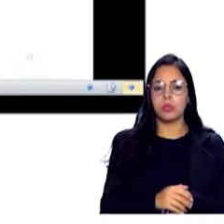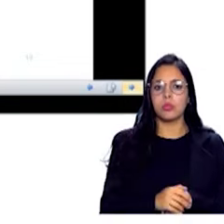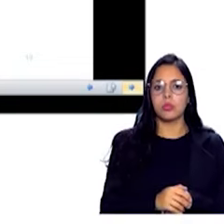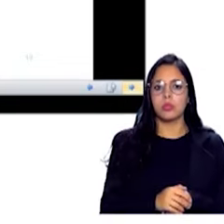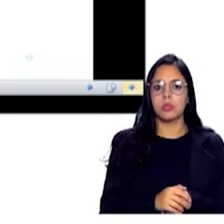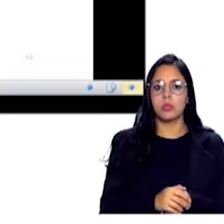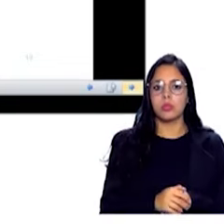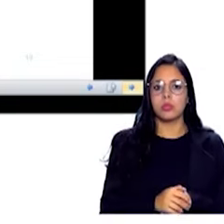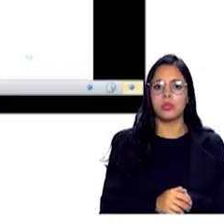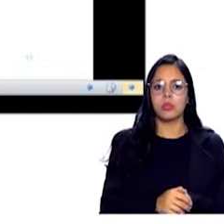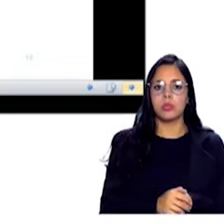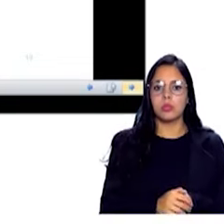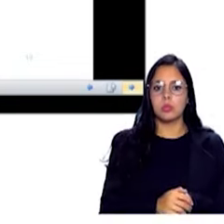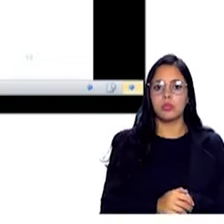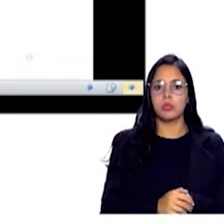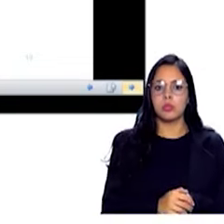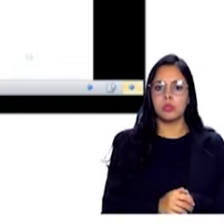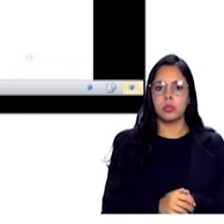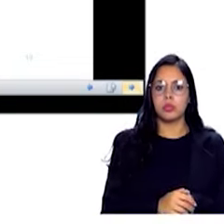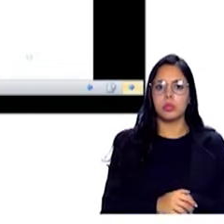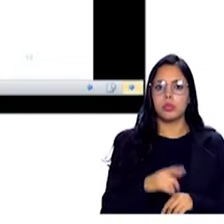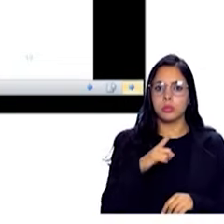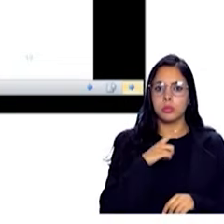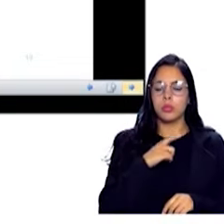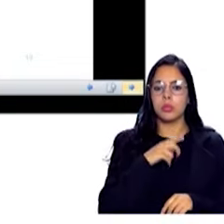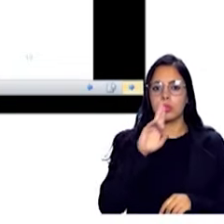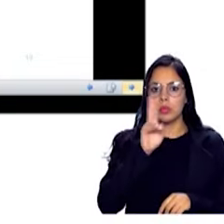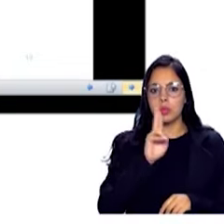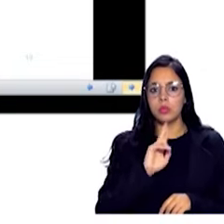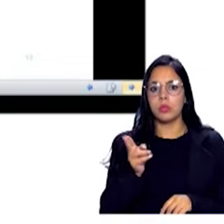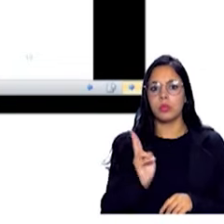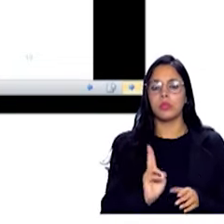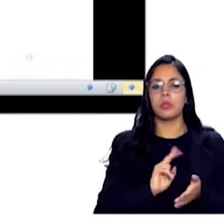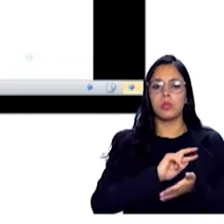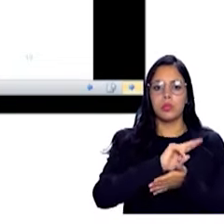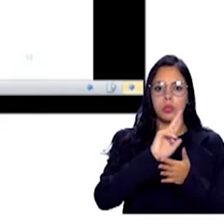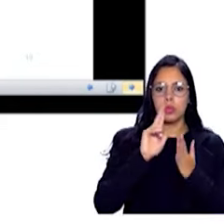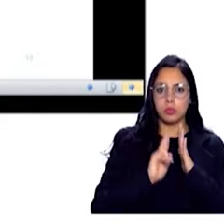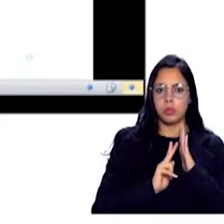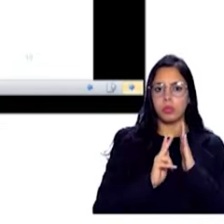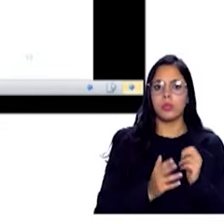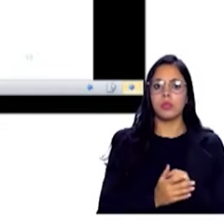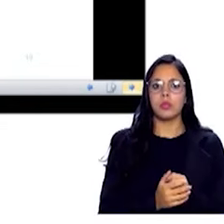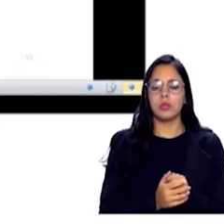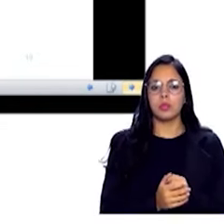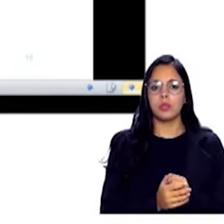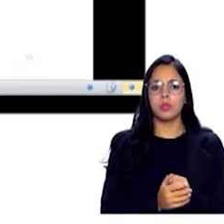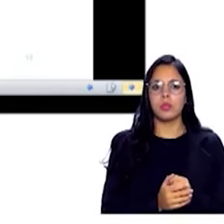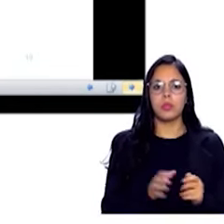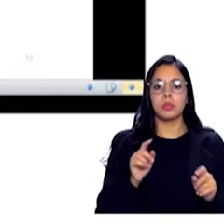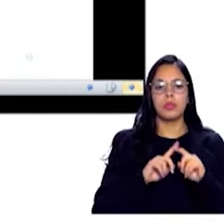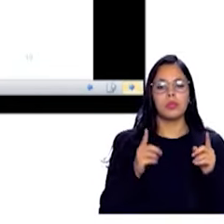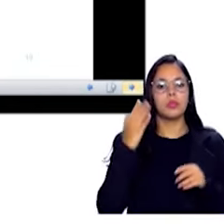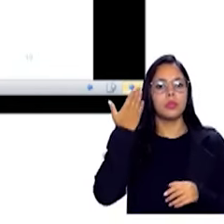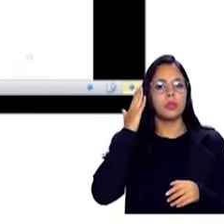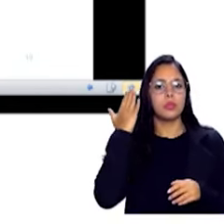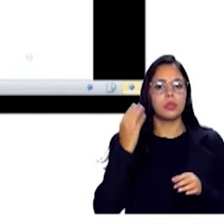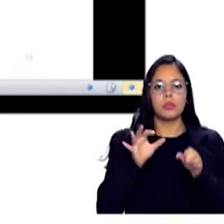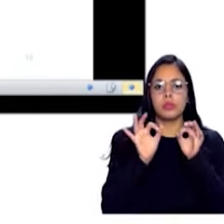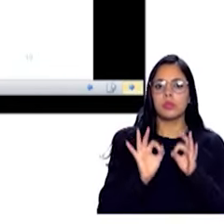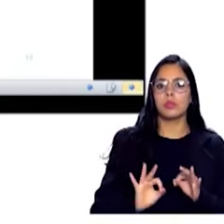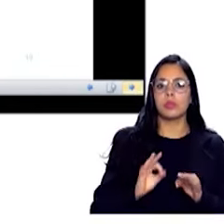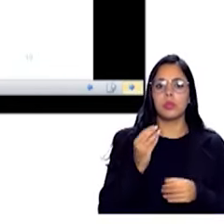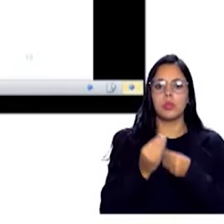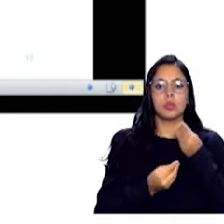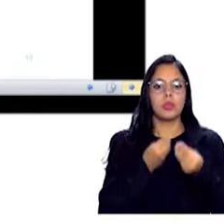molti dubbi per cercare di capire quale Sia la disciplina del rinvio pregiudiziale mi sono posto mi pongo alcune